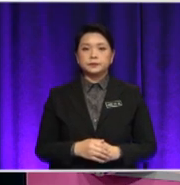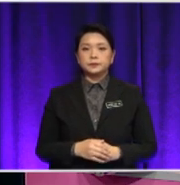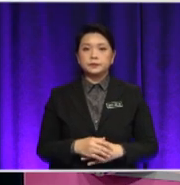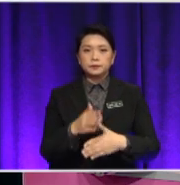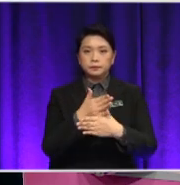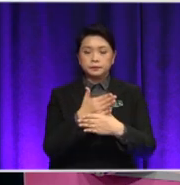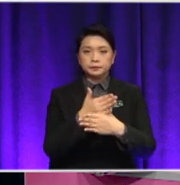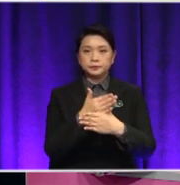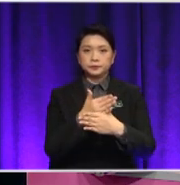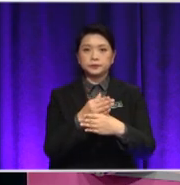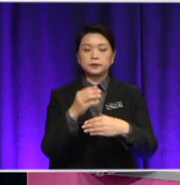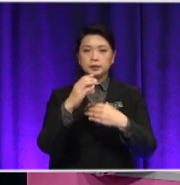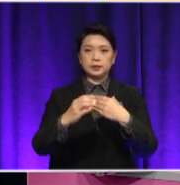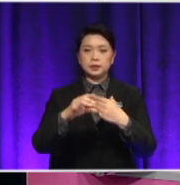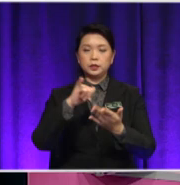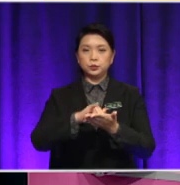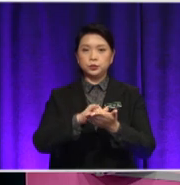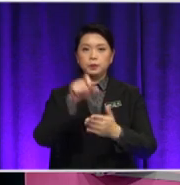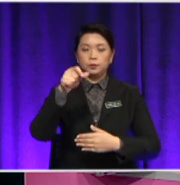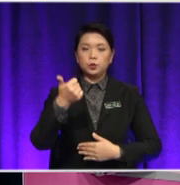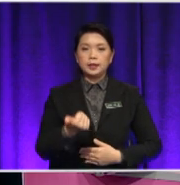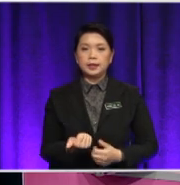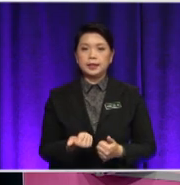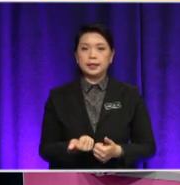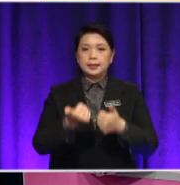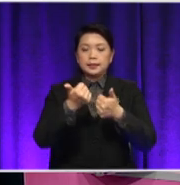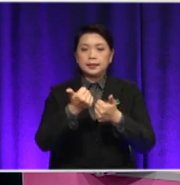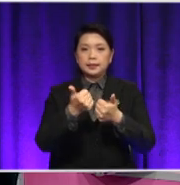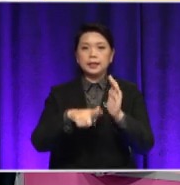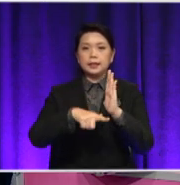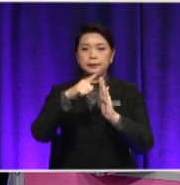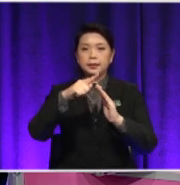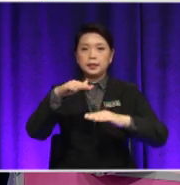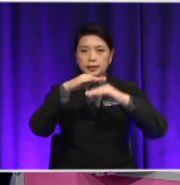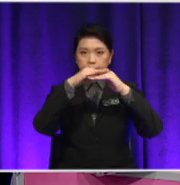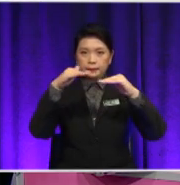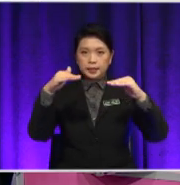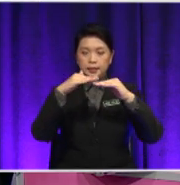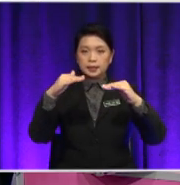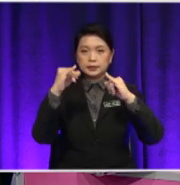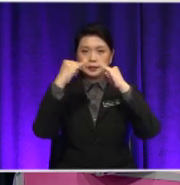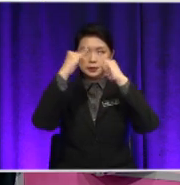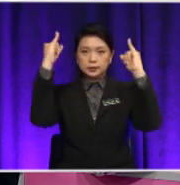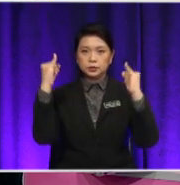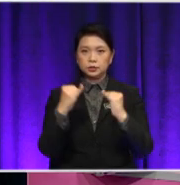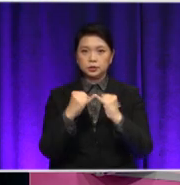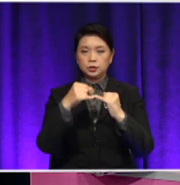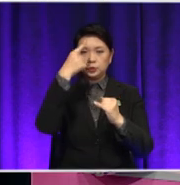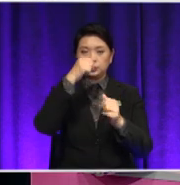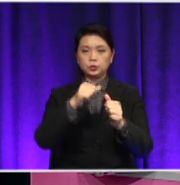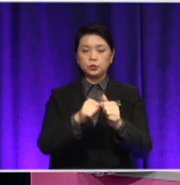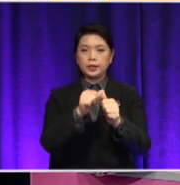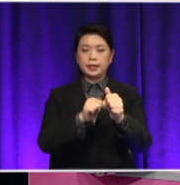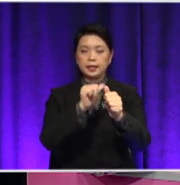kena angkat melebihi paras jantung. Okey, untuk mengelakkan aliran darah ke bahagian yang tercedera